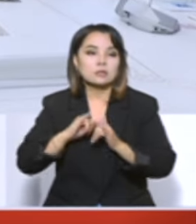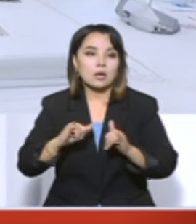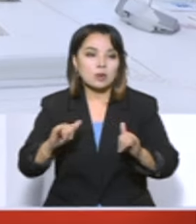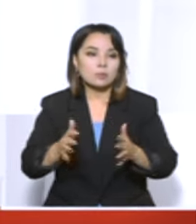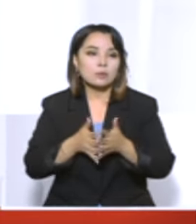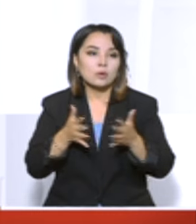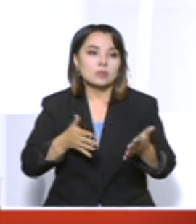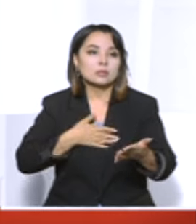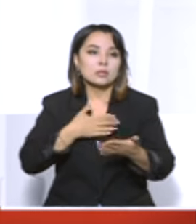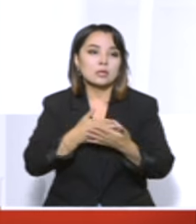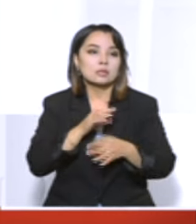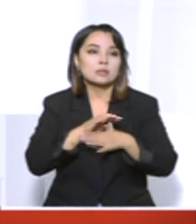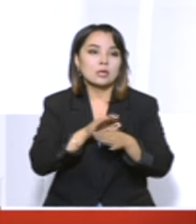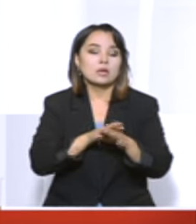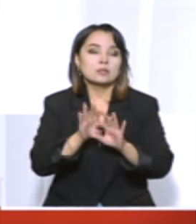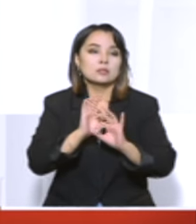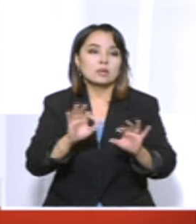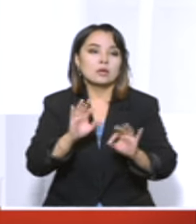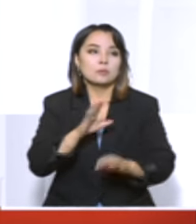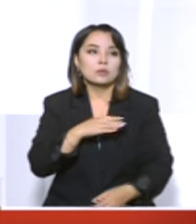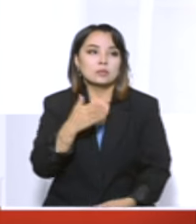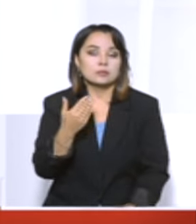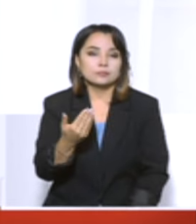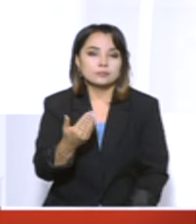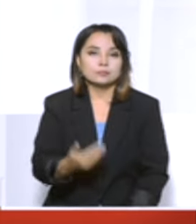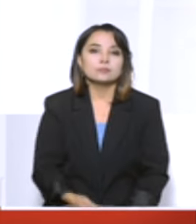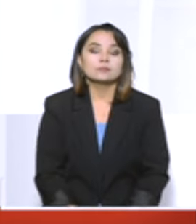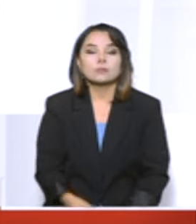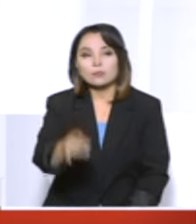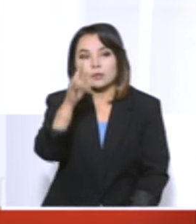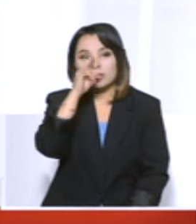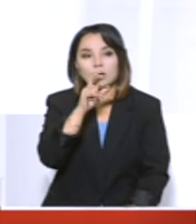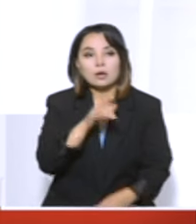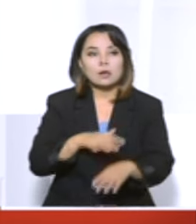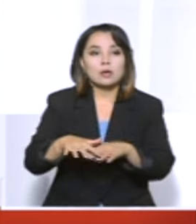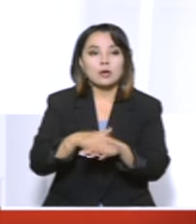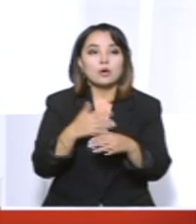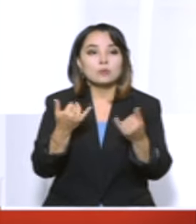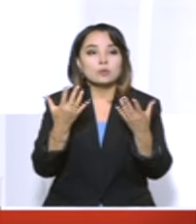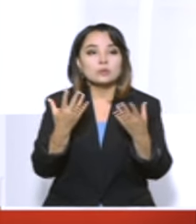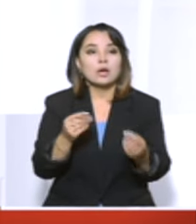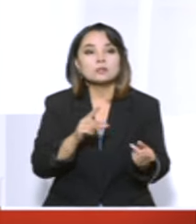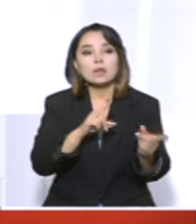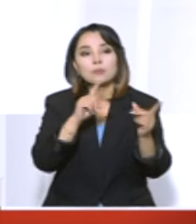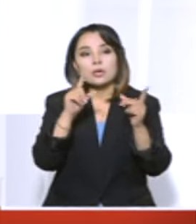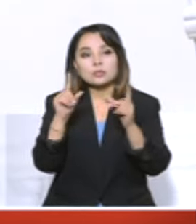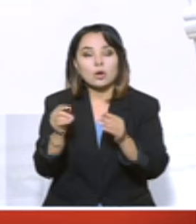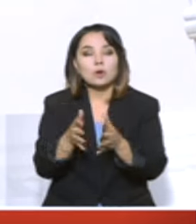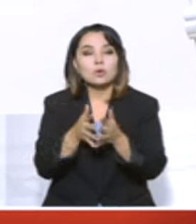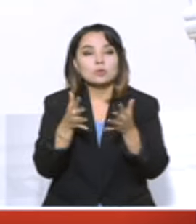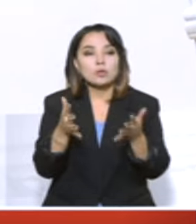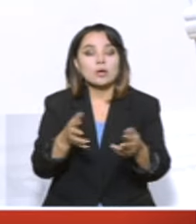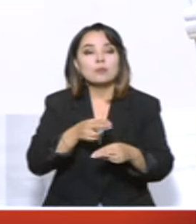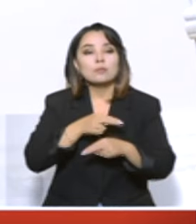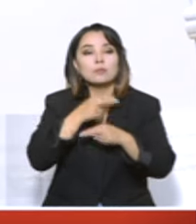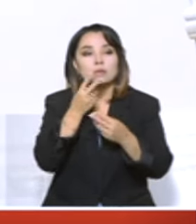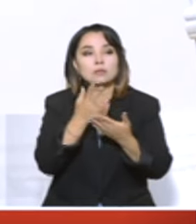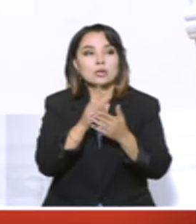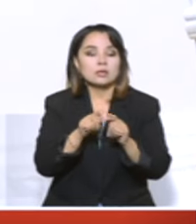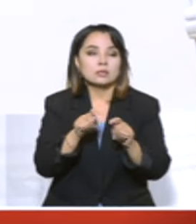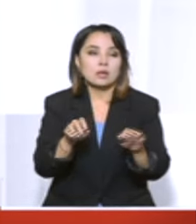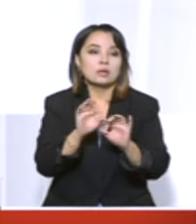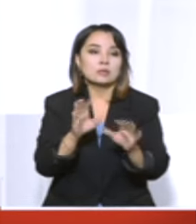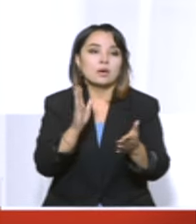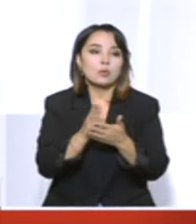беретінін айтты. Хотел бы отметить, что народ Казахстана... Қазақстан халқы сіздің бүгінгі сапарыңызға үлкен мән беріп отырғанын атап өткім